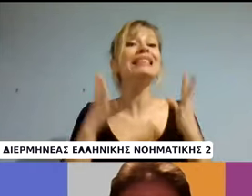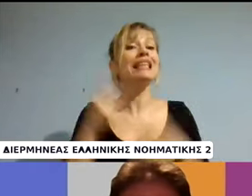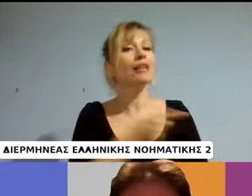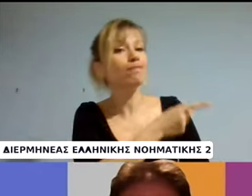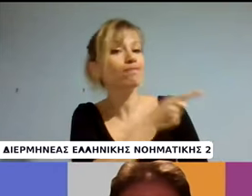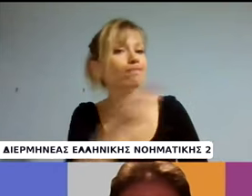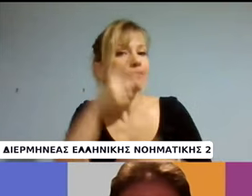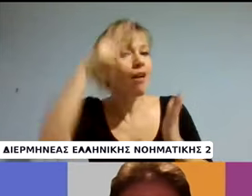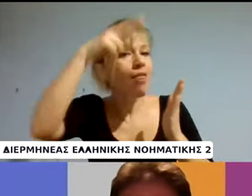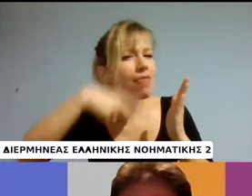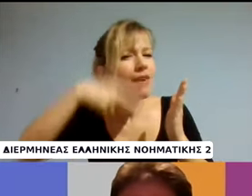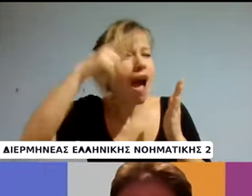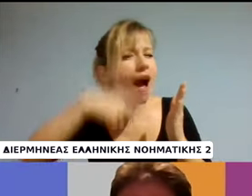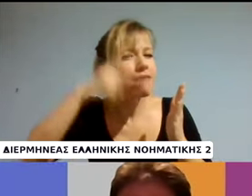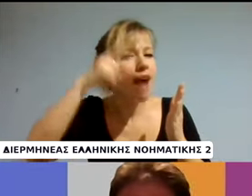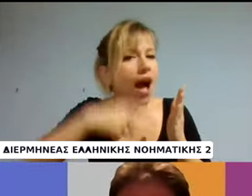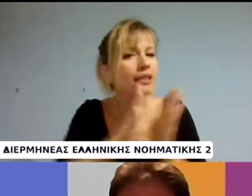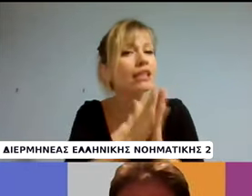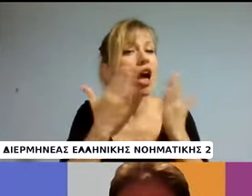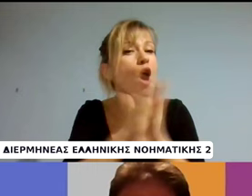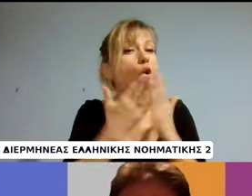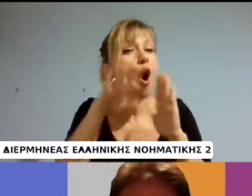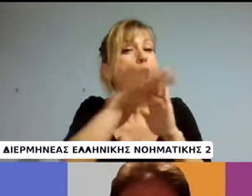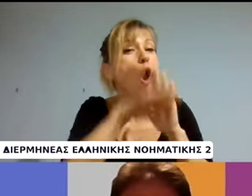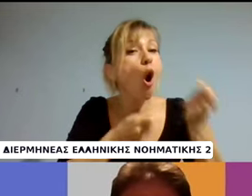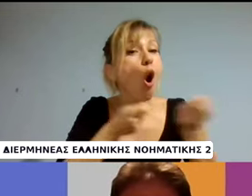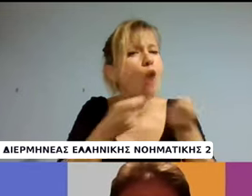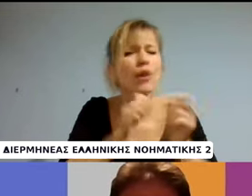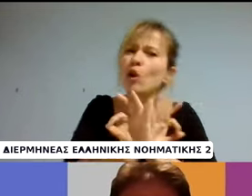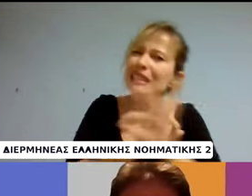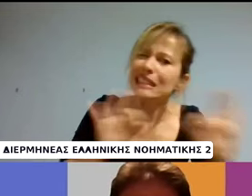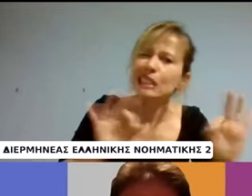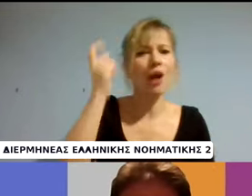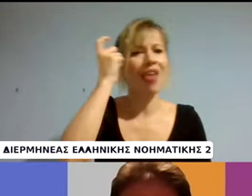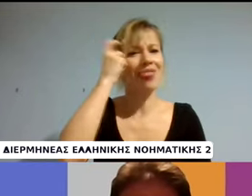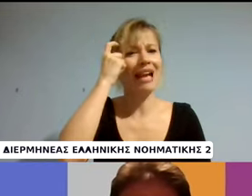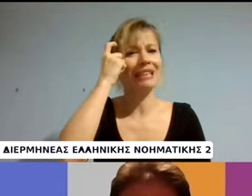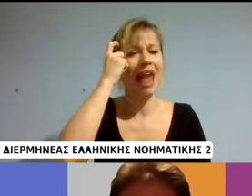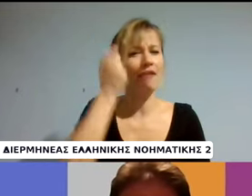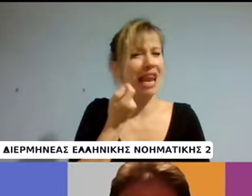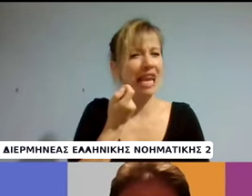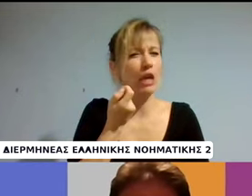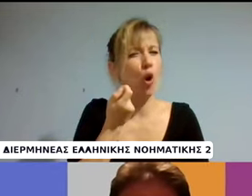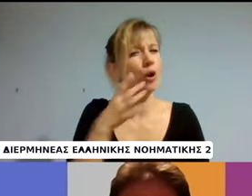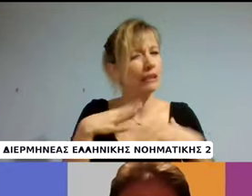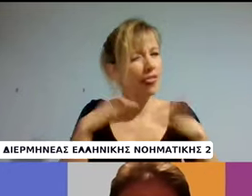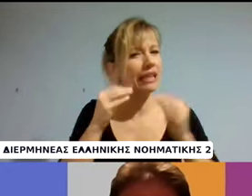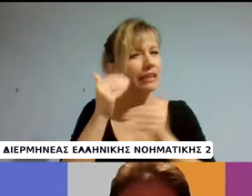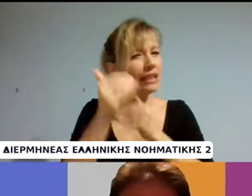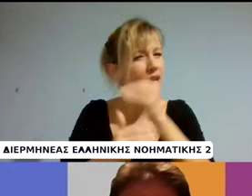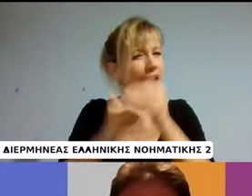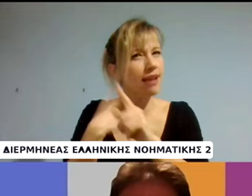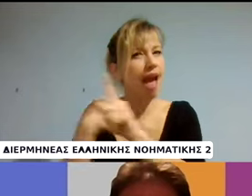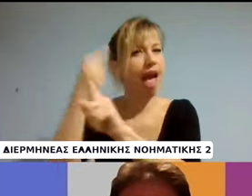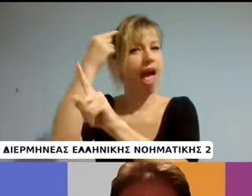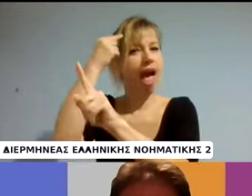πολύ προσεκτικά τον οδηγό, και τις θα συμβουλές. πάρει μια ιδέα και θα αρχίσει να σκέφτεται κάποια πράγματα